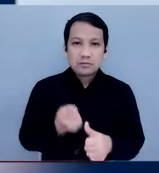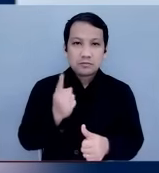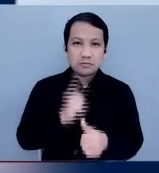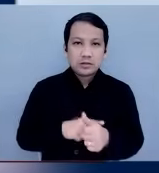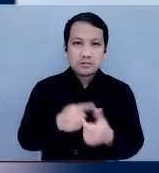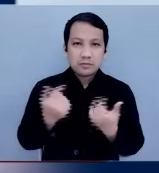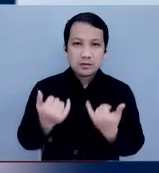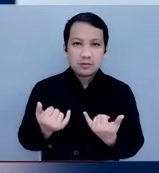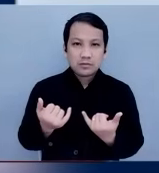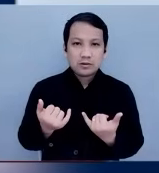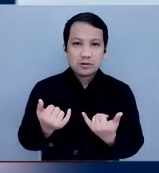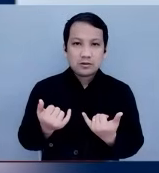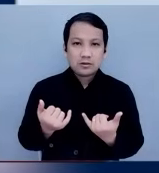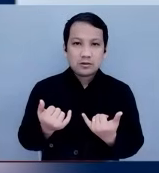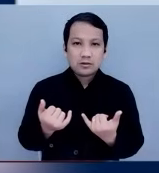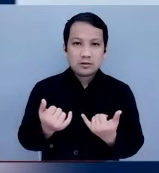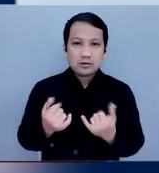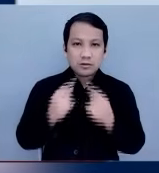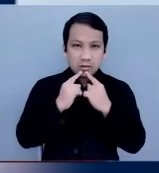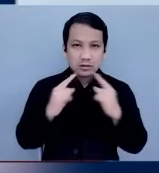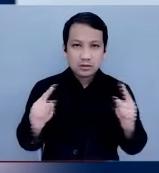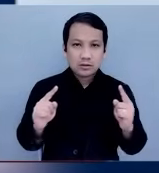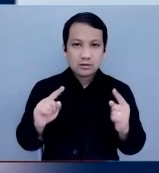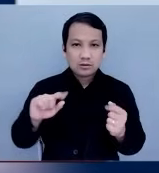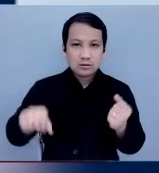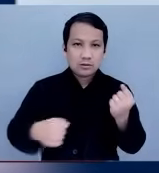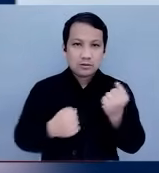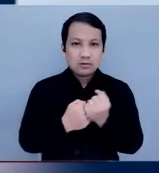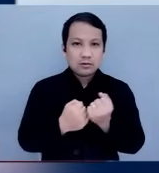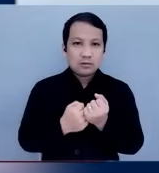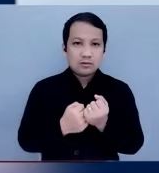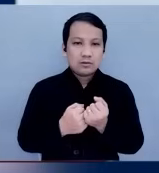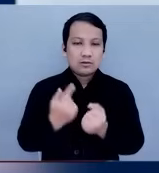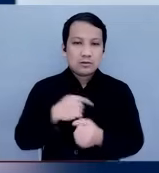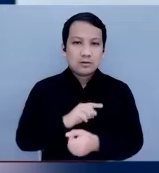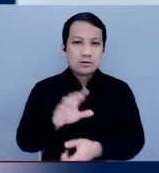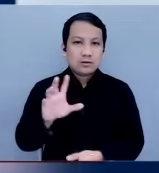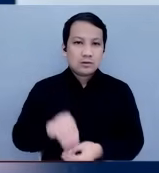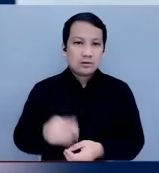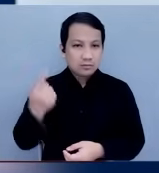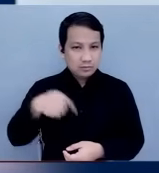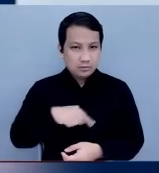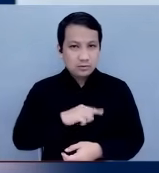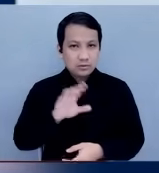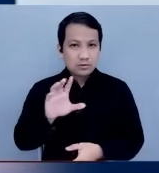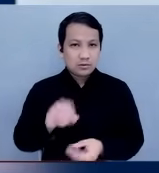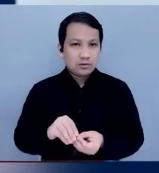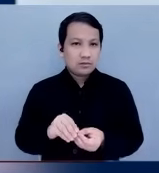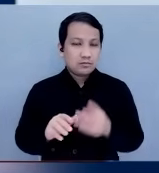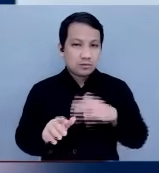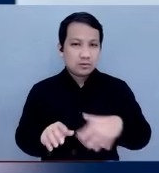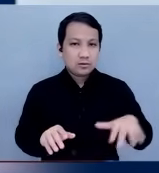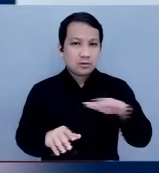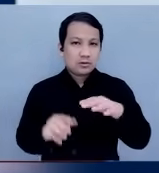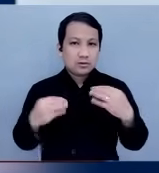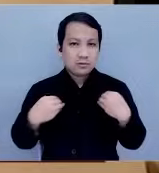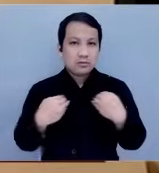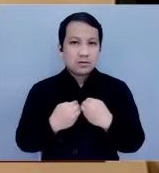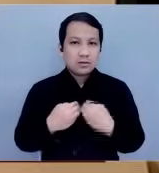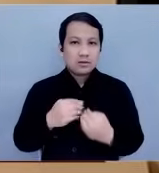nag declare sila ng support and solidarity ah sa akin at sa sa sa sa miyembro ng